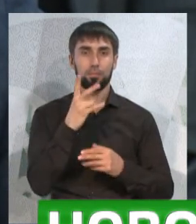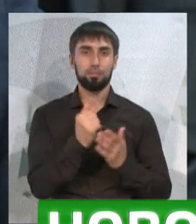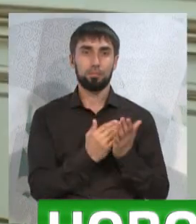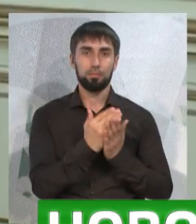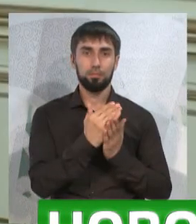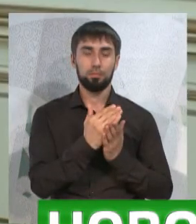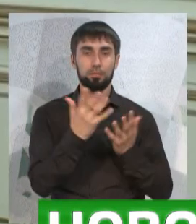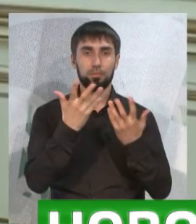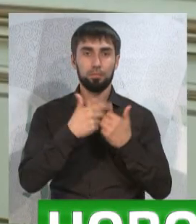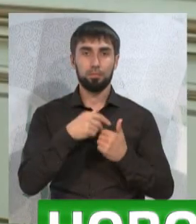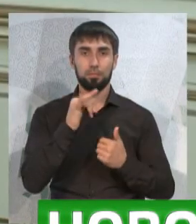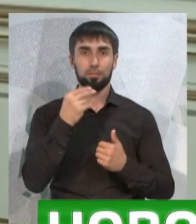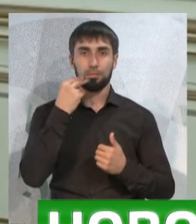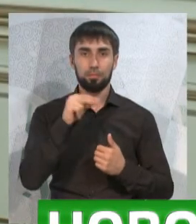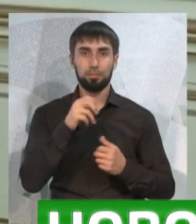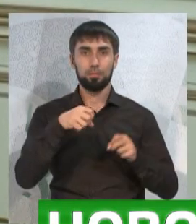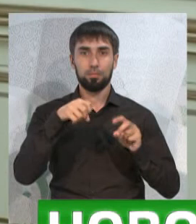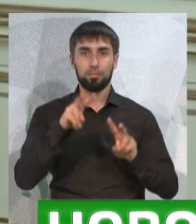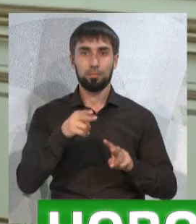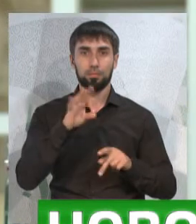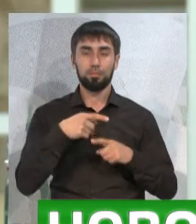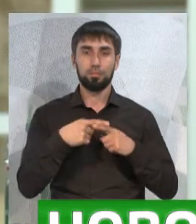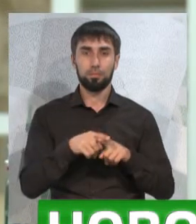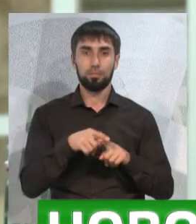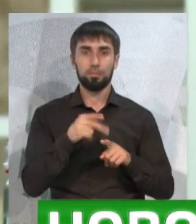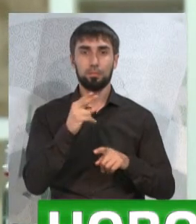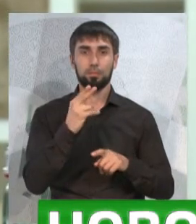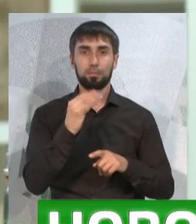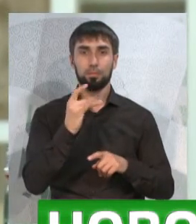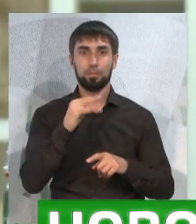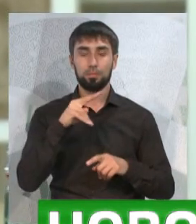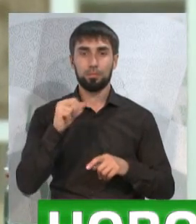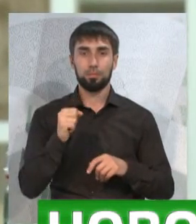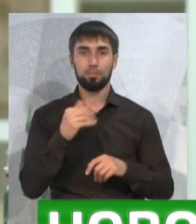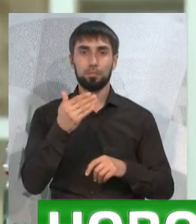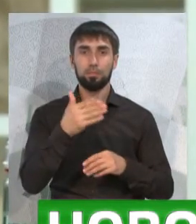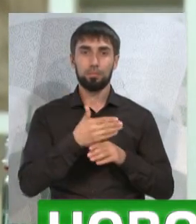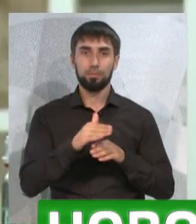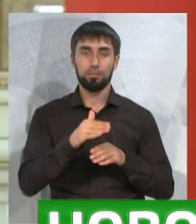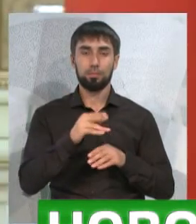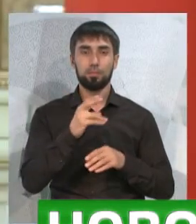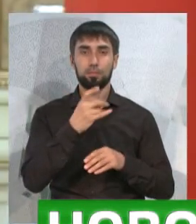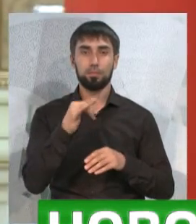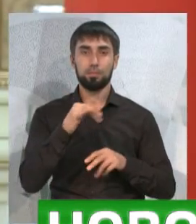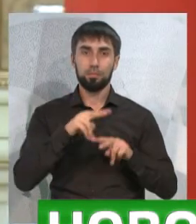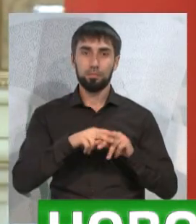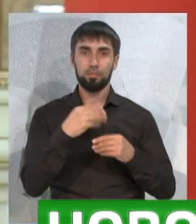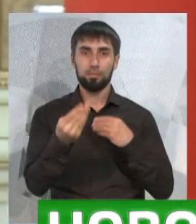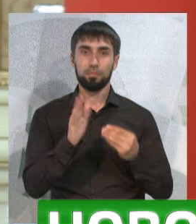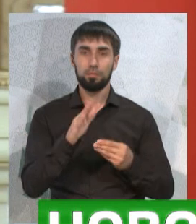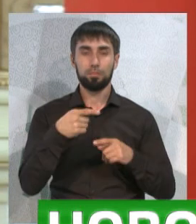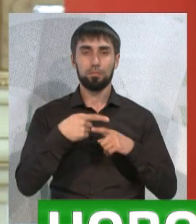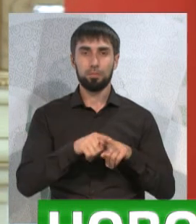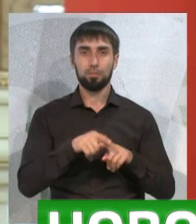повышение количества и качества специалистов по техническим дисциплинам. При выделении целевых мест предпочтение будут отдаваться